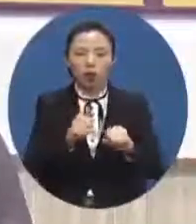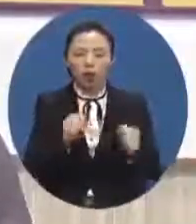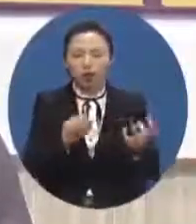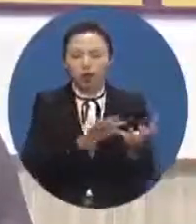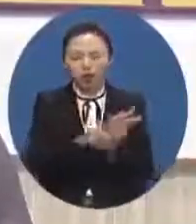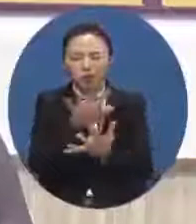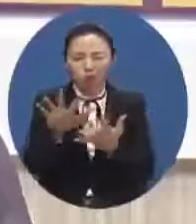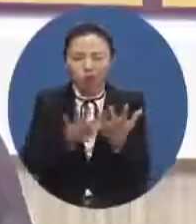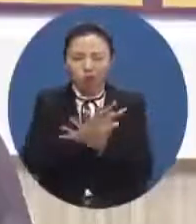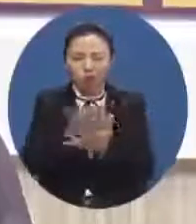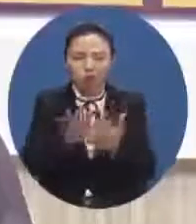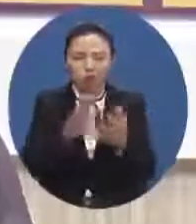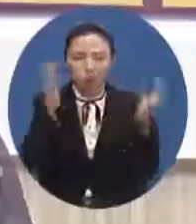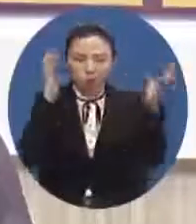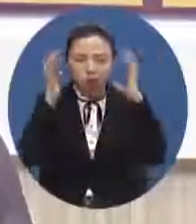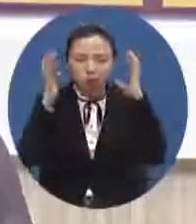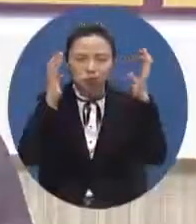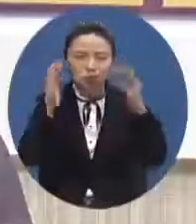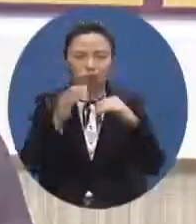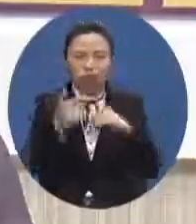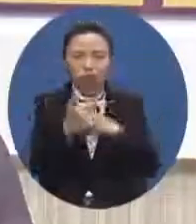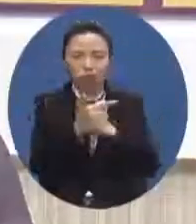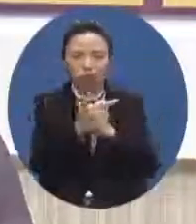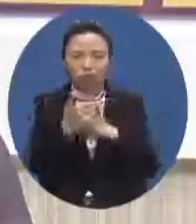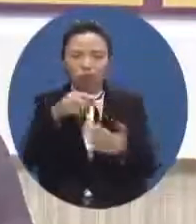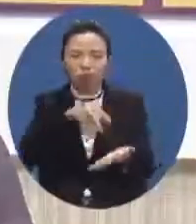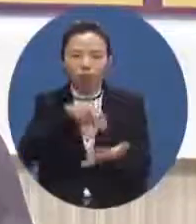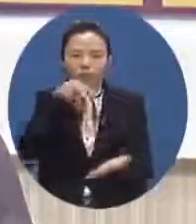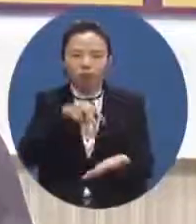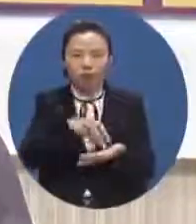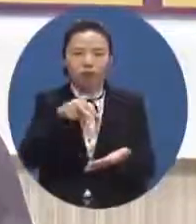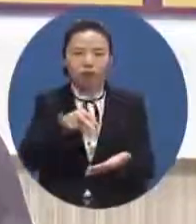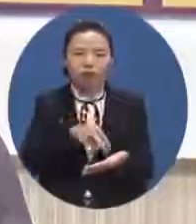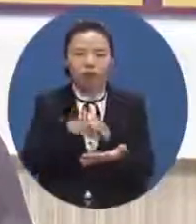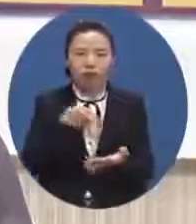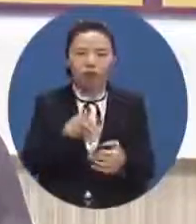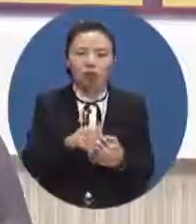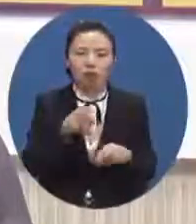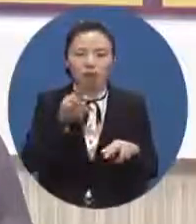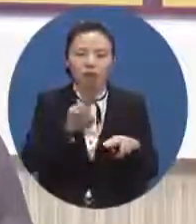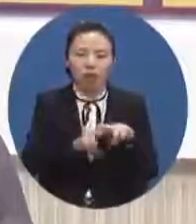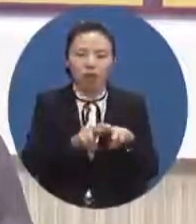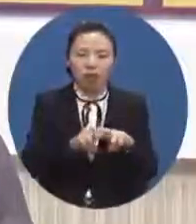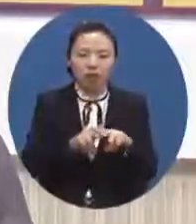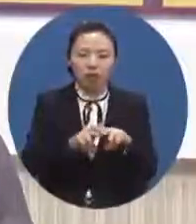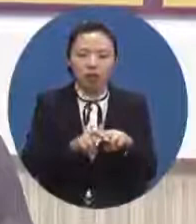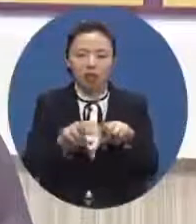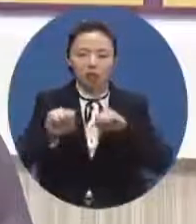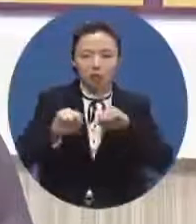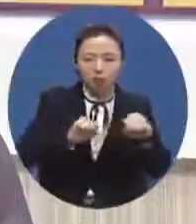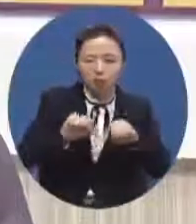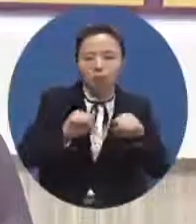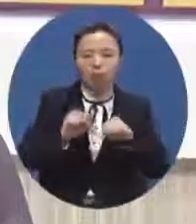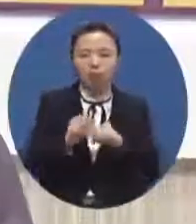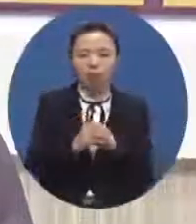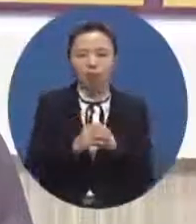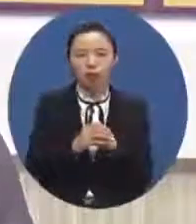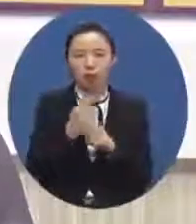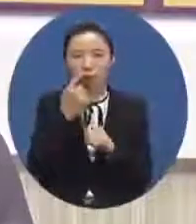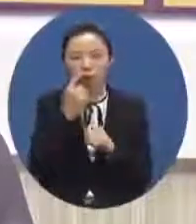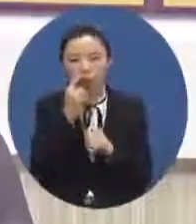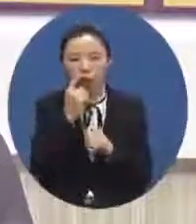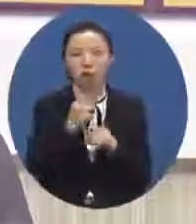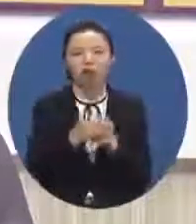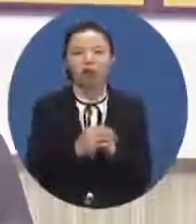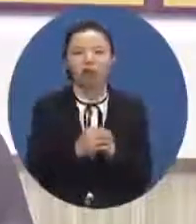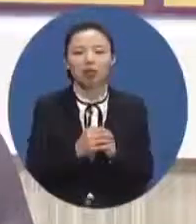되게 대범해 보이고 오히려 막 더 날뛰고 예, 예, 예. 그리고 막 안절부절하고 의자에서도 계속 뭐 움직이고 그리고 막 코딱지도 막